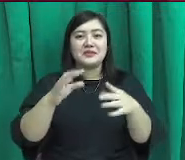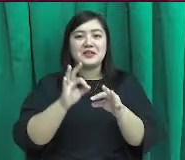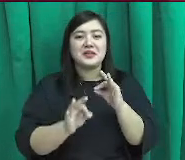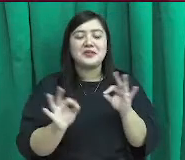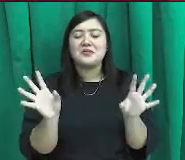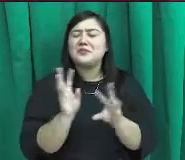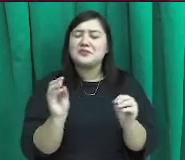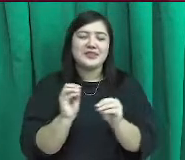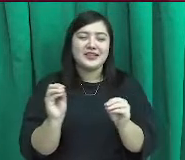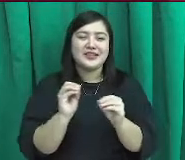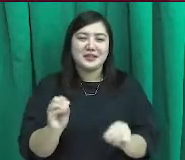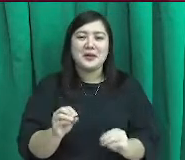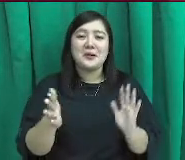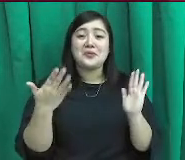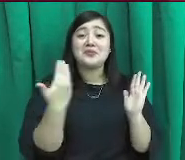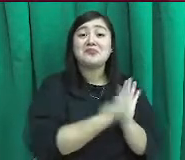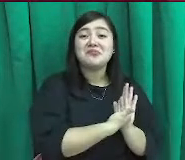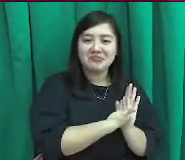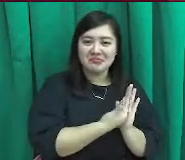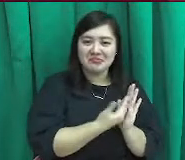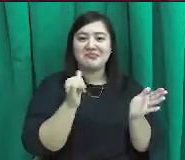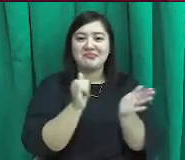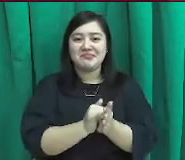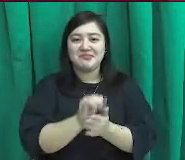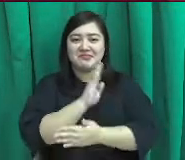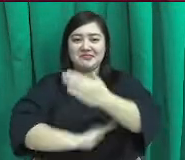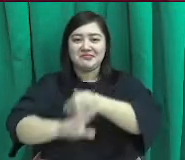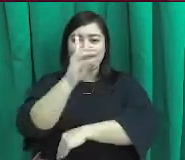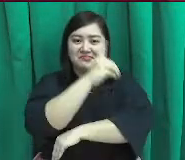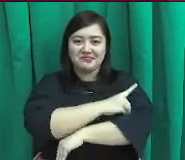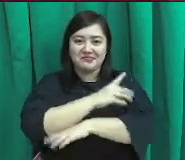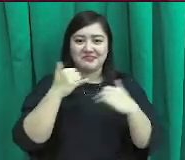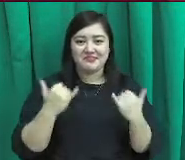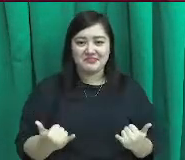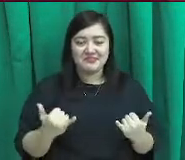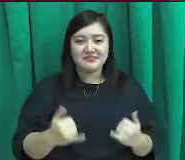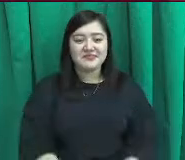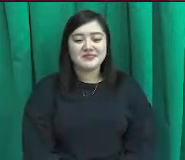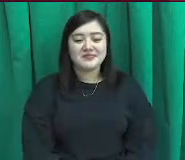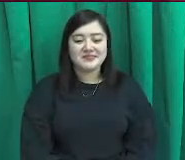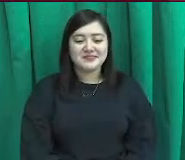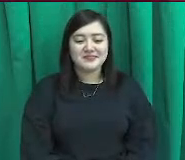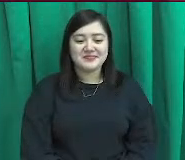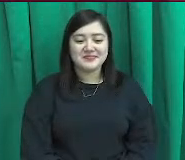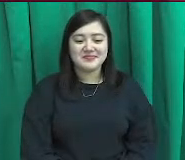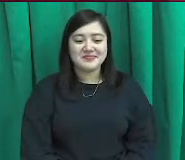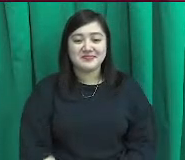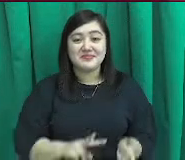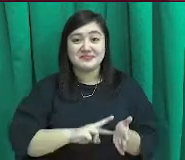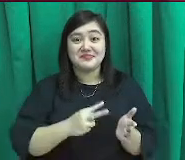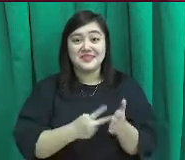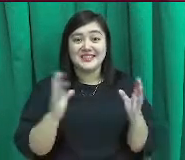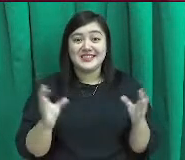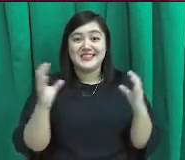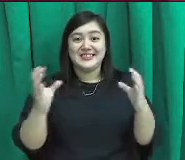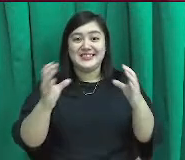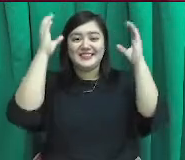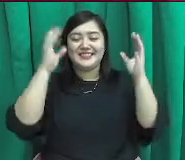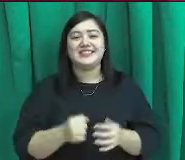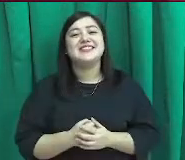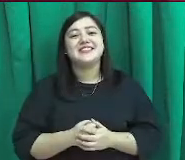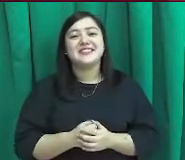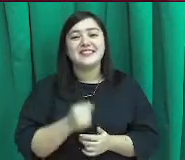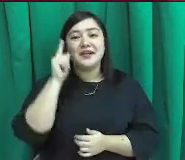Yo. Tama, tama. Tama, tama, tama. And of course, like I said, yung sinasabi ko kanina, mga